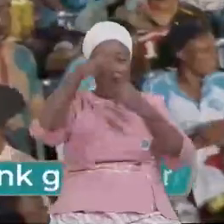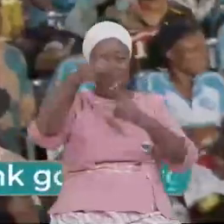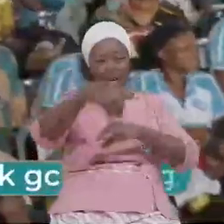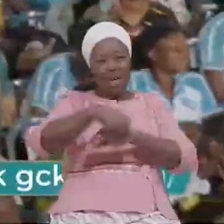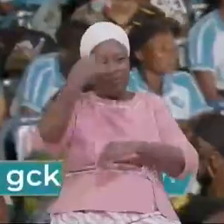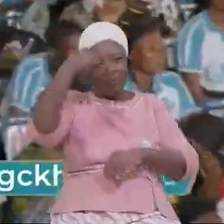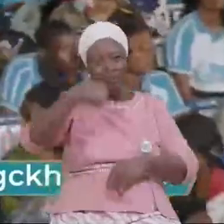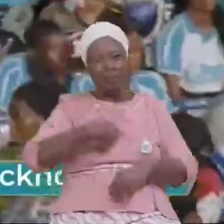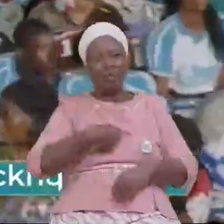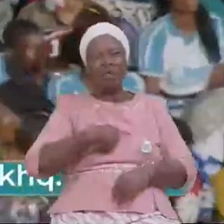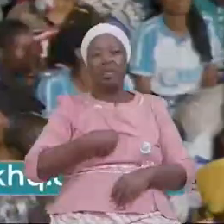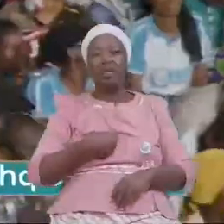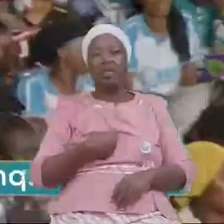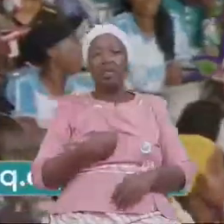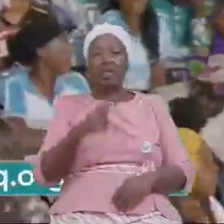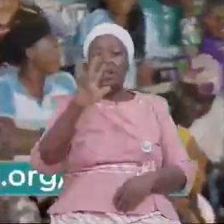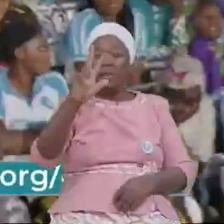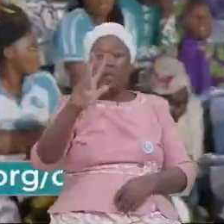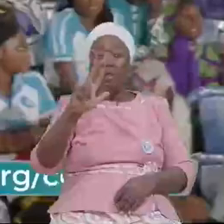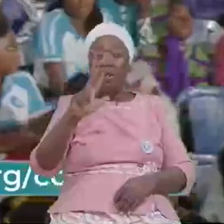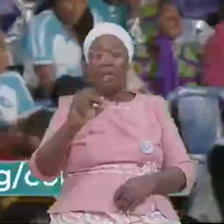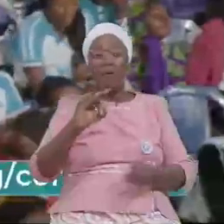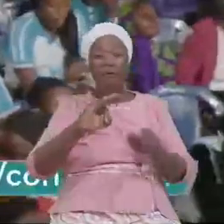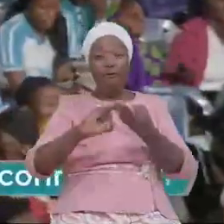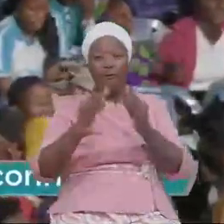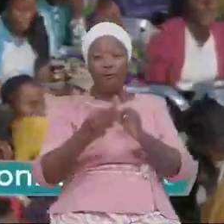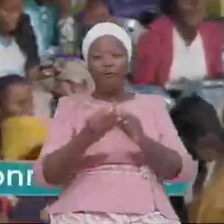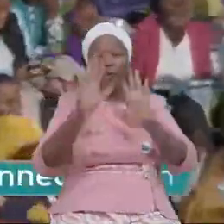Un triple miracle viendra à vous. Dites Amen.